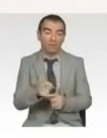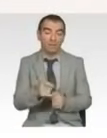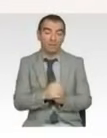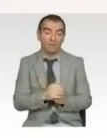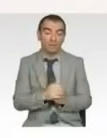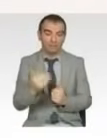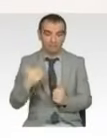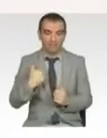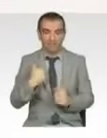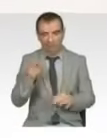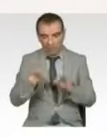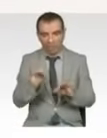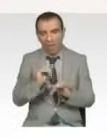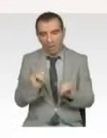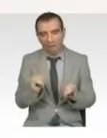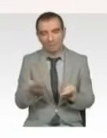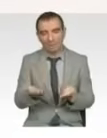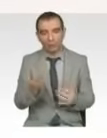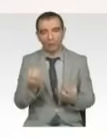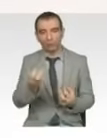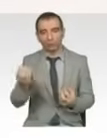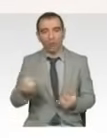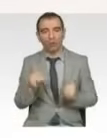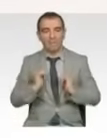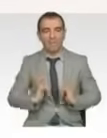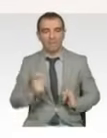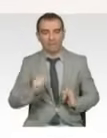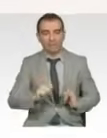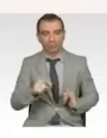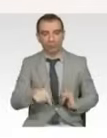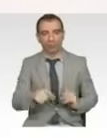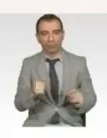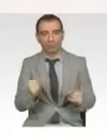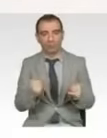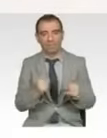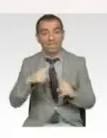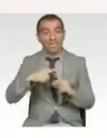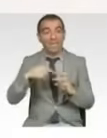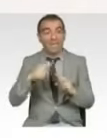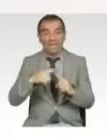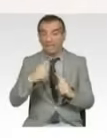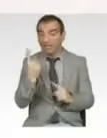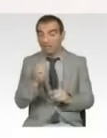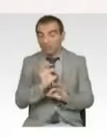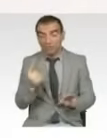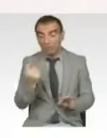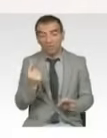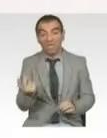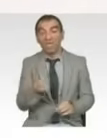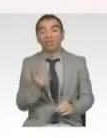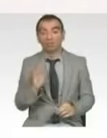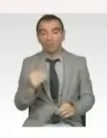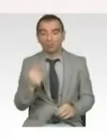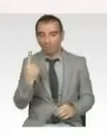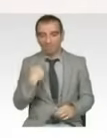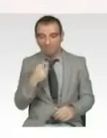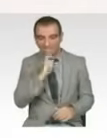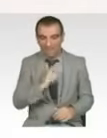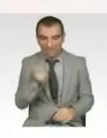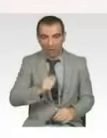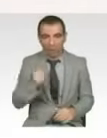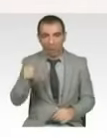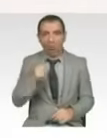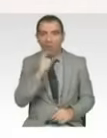biz de tabii inceliyoruz ama çok daha rahat ediyoruz bu arada. Çünkü TRT hiçbir şey kaçırmıyor. Aynen. Biz bir hata yaptıysak